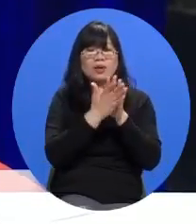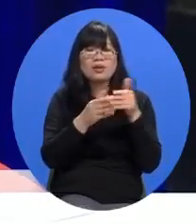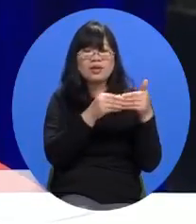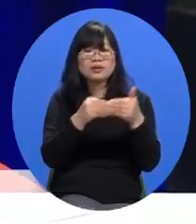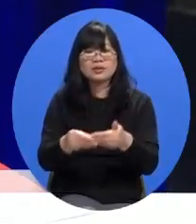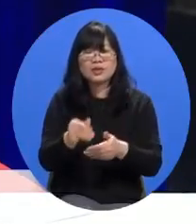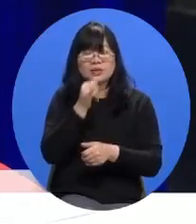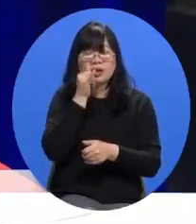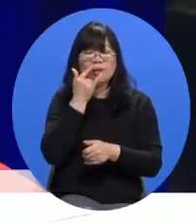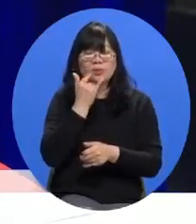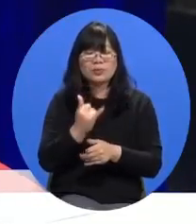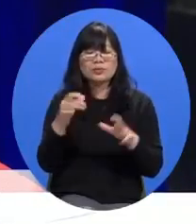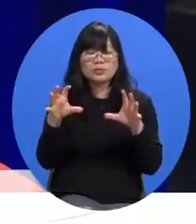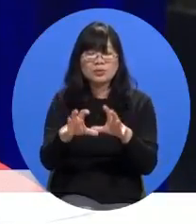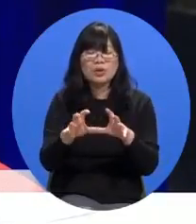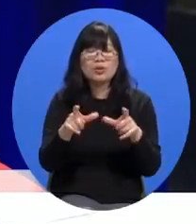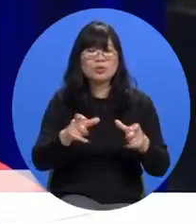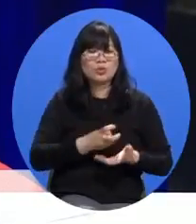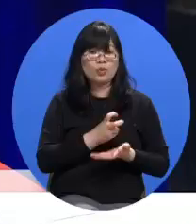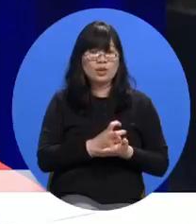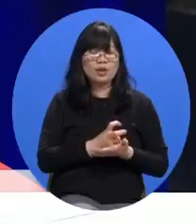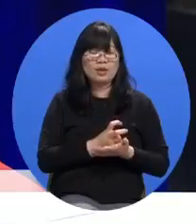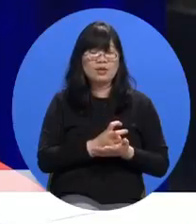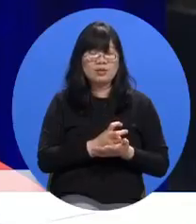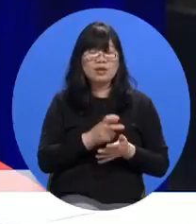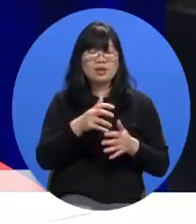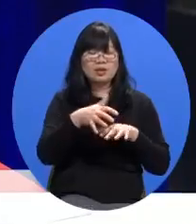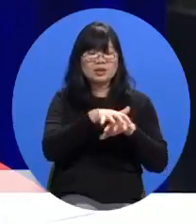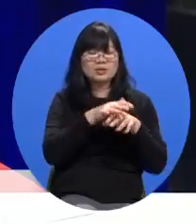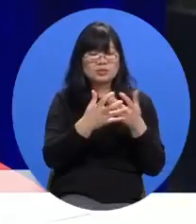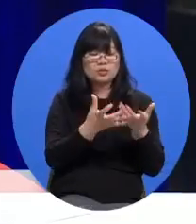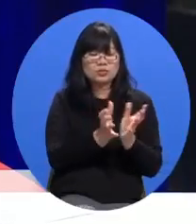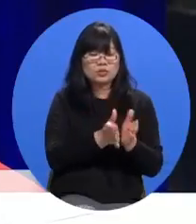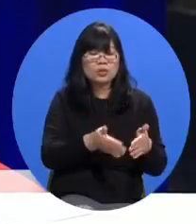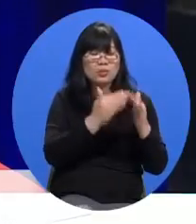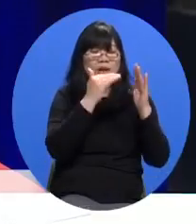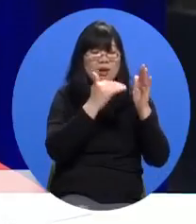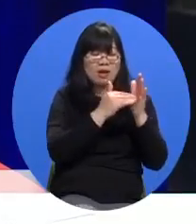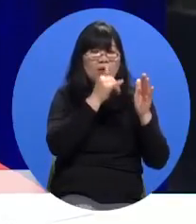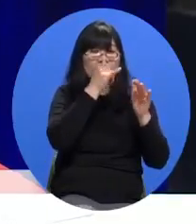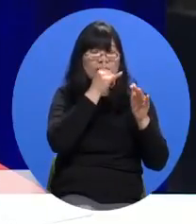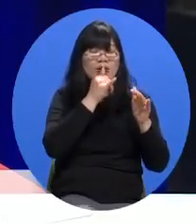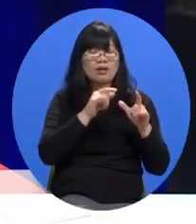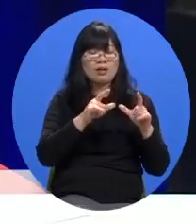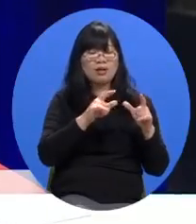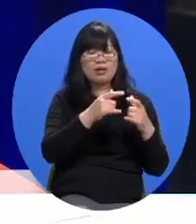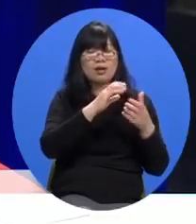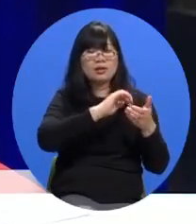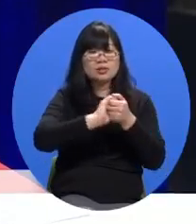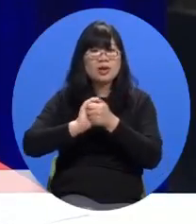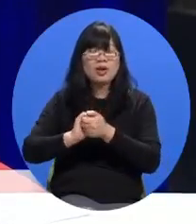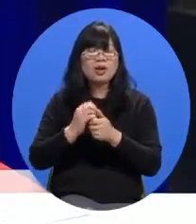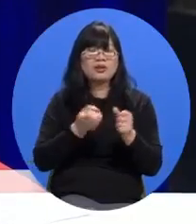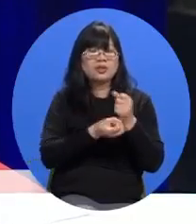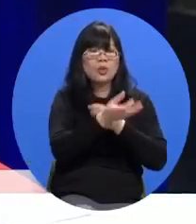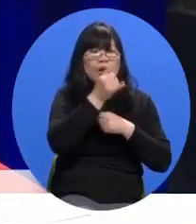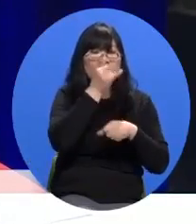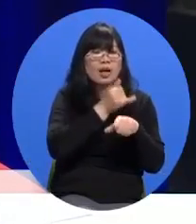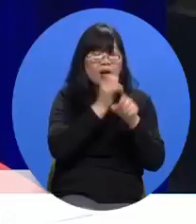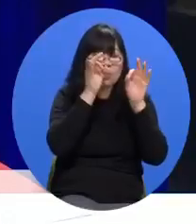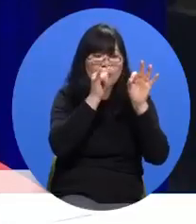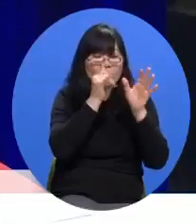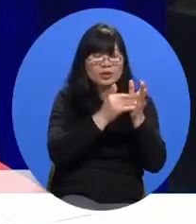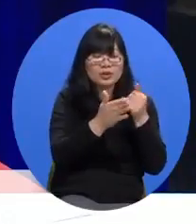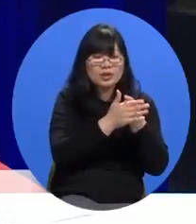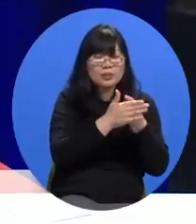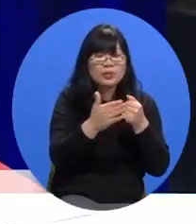이끄는데 학부모회를 조례로 어쨌든 법적 기구로 만들어 놓은 것이 이렇게 일정하게 영향을 주고 있다고 저희는 네, 보고 있거든요. 네. 그런